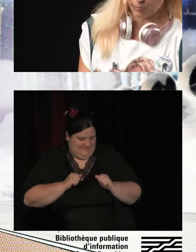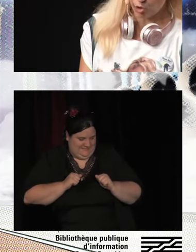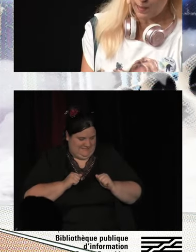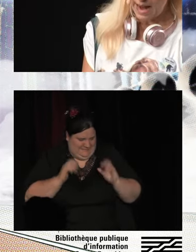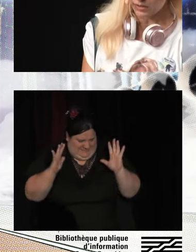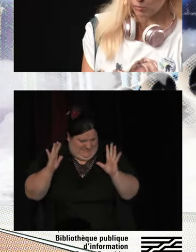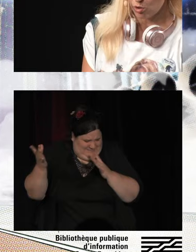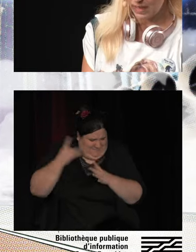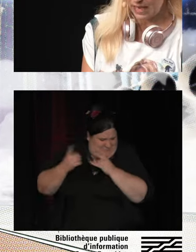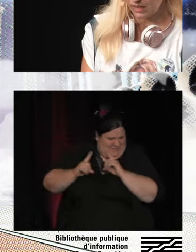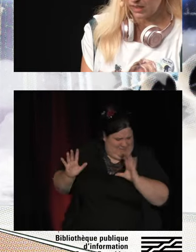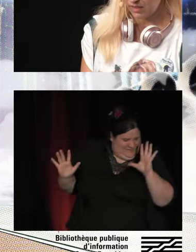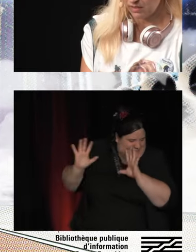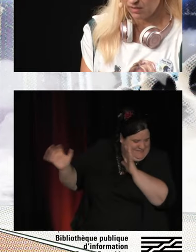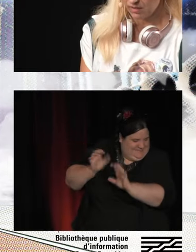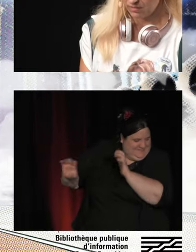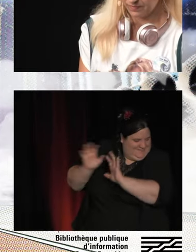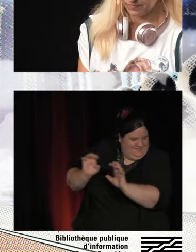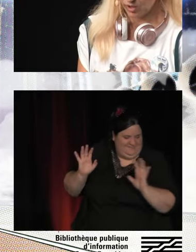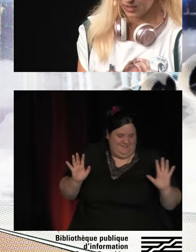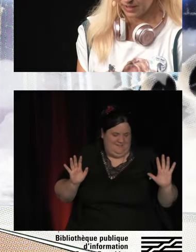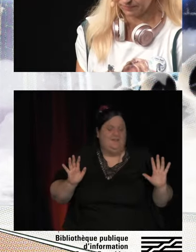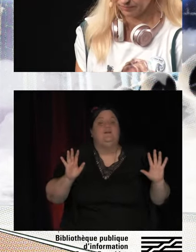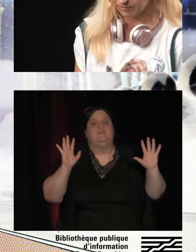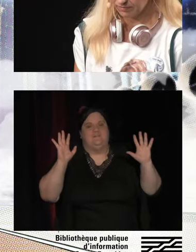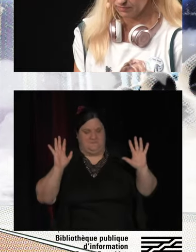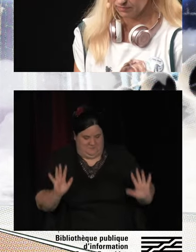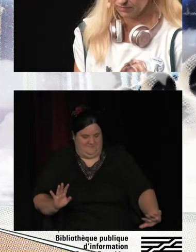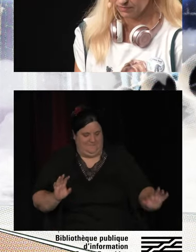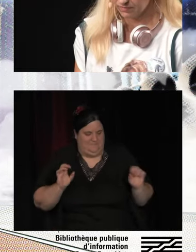Hop là, ne me touche pas, ne me touche pas. Ok.